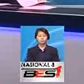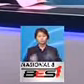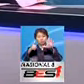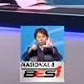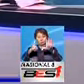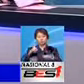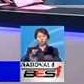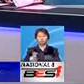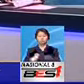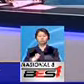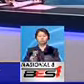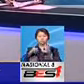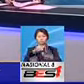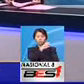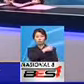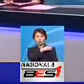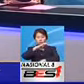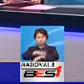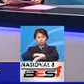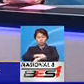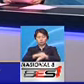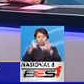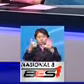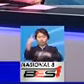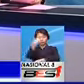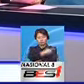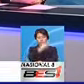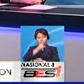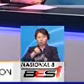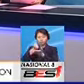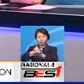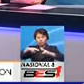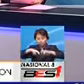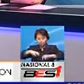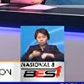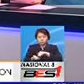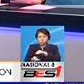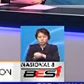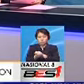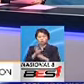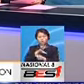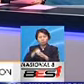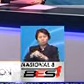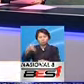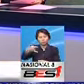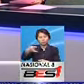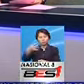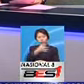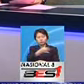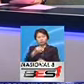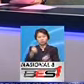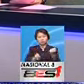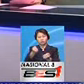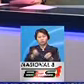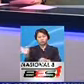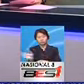Enam kakitangan penguat kuasa hari ini ditahan reman 6 hari bagi membantu siasatan kes rasuah membabitkan pemandu teksi dan kereta